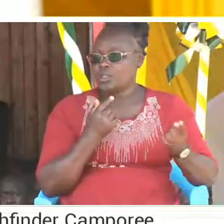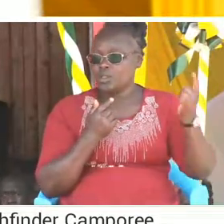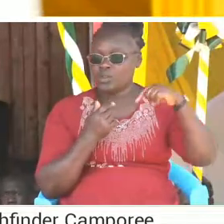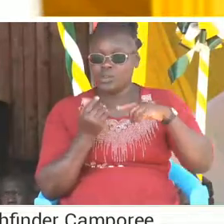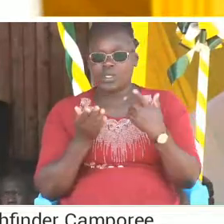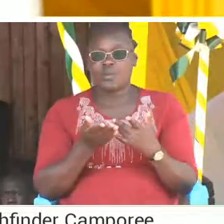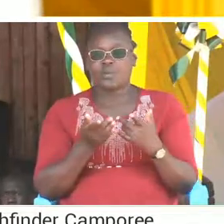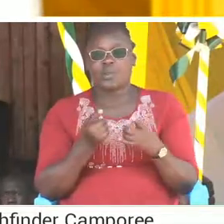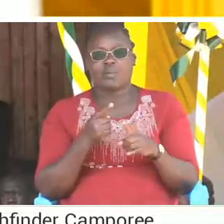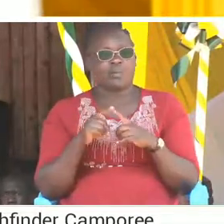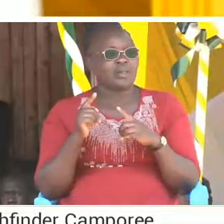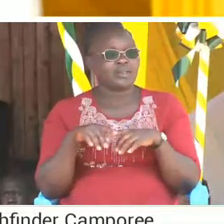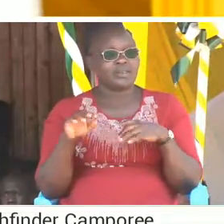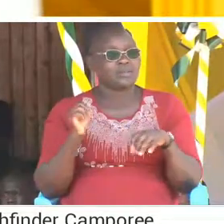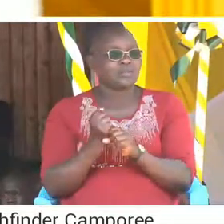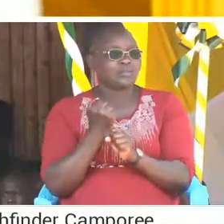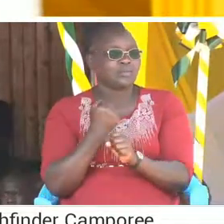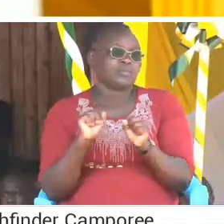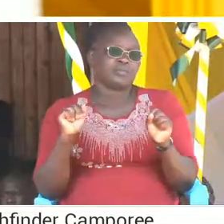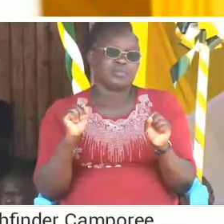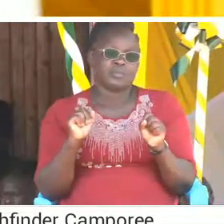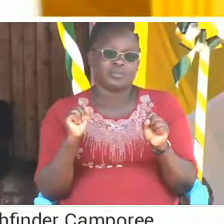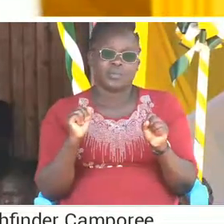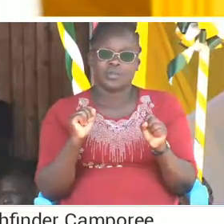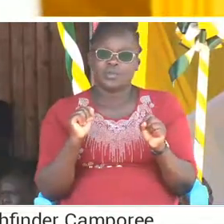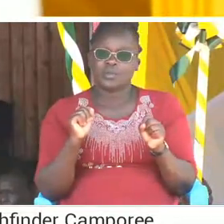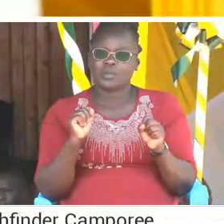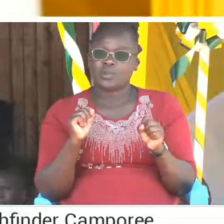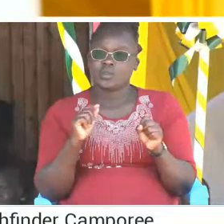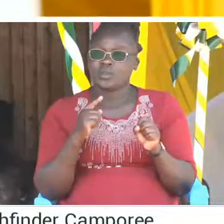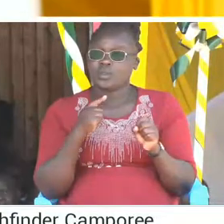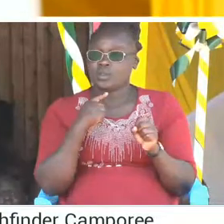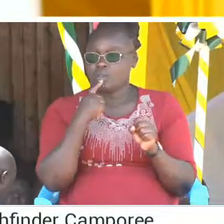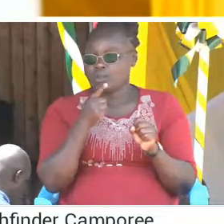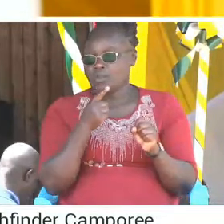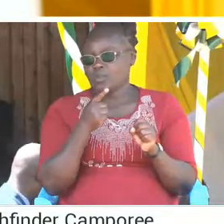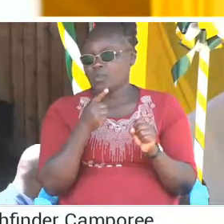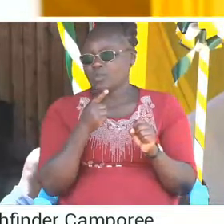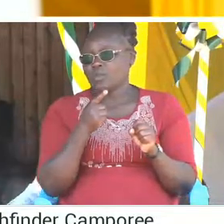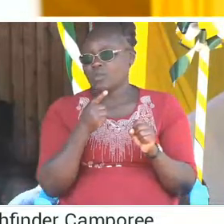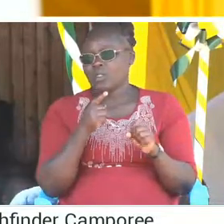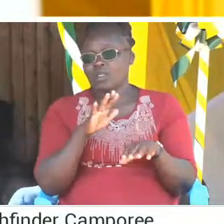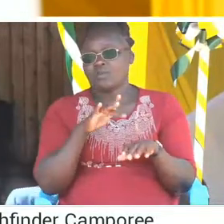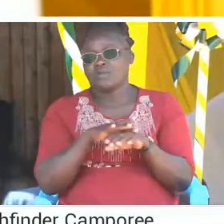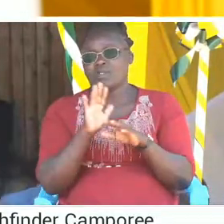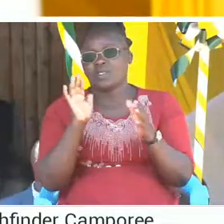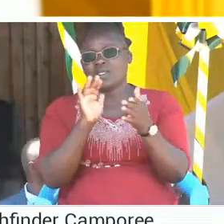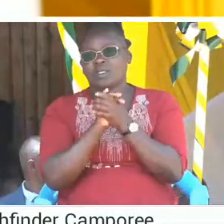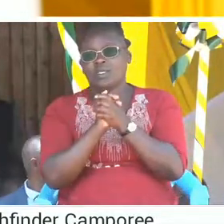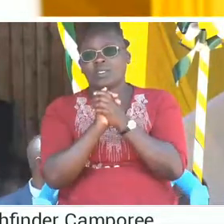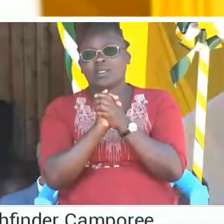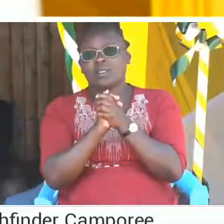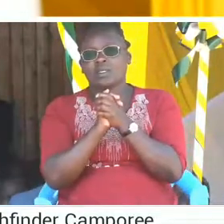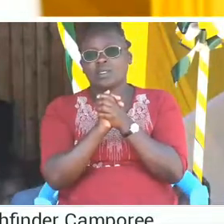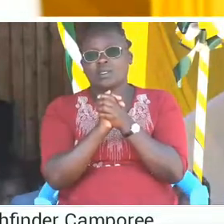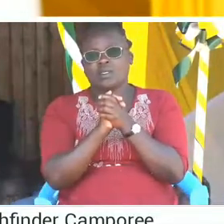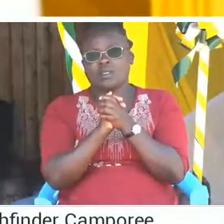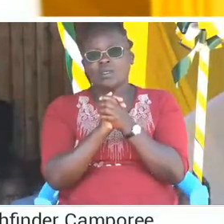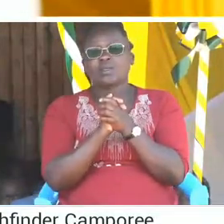hazingeweza kuepukika hawajaweza kujiunga na sisi, lakini wamesema kwamba tulete salamu mali hapa. Mnapokea salamu